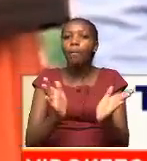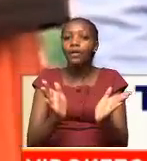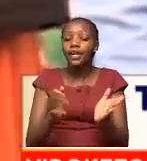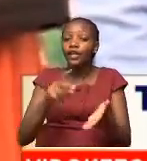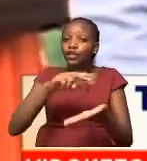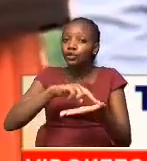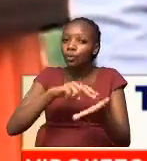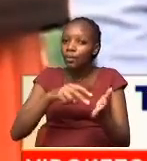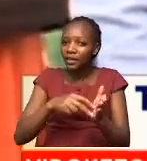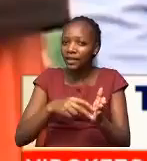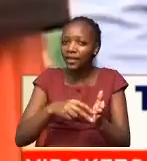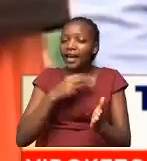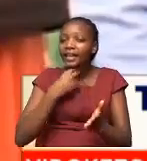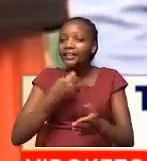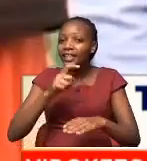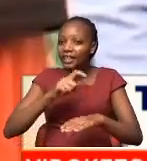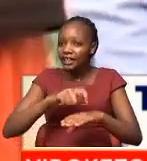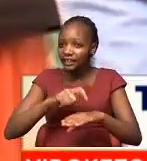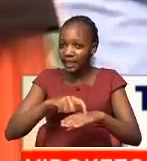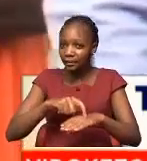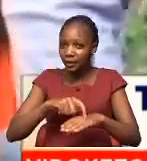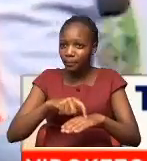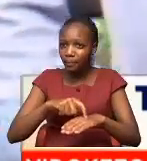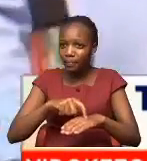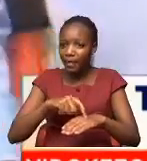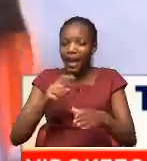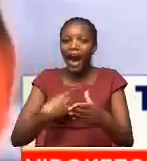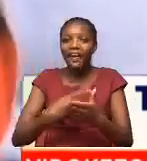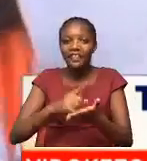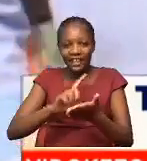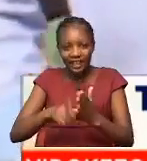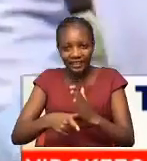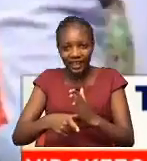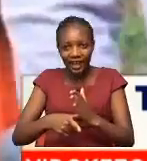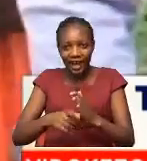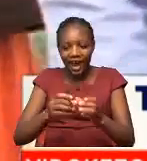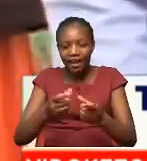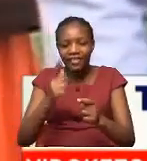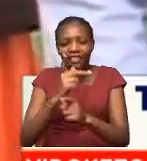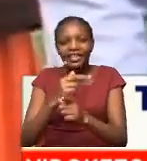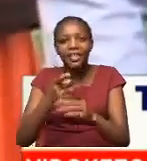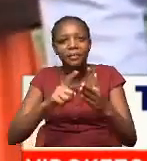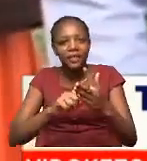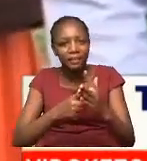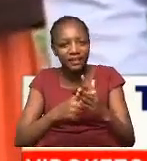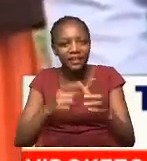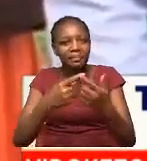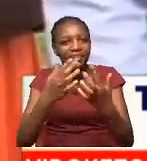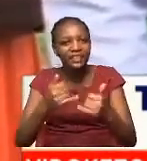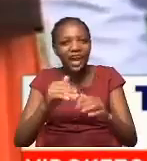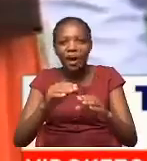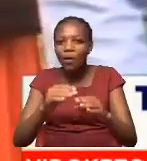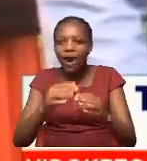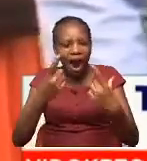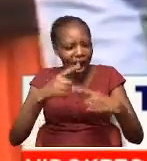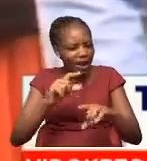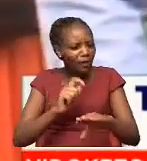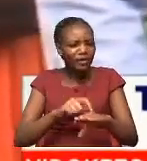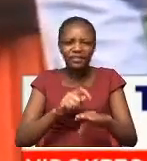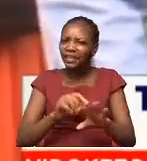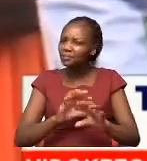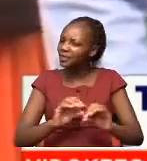muda ndiposa wapeleke pipe ndani. Haikupewa muda ili